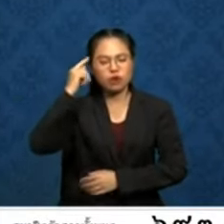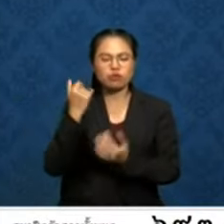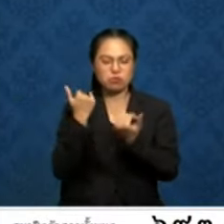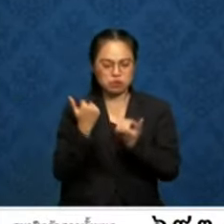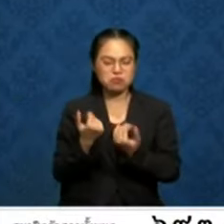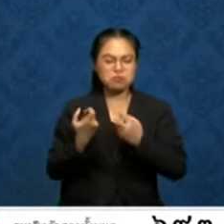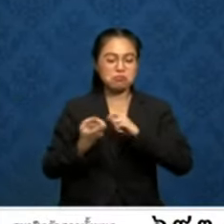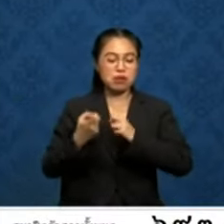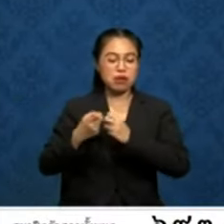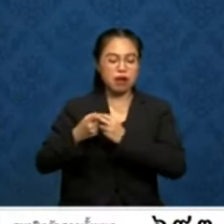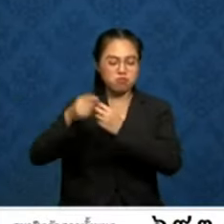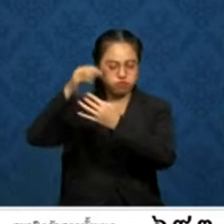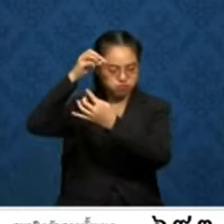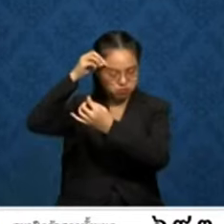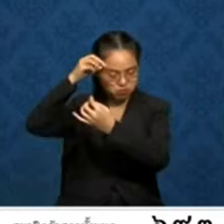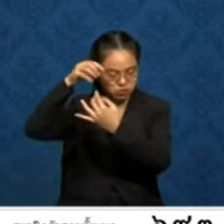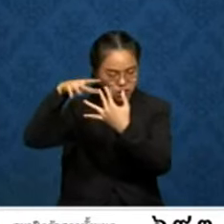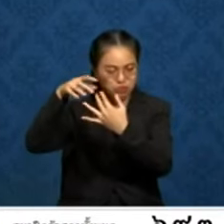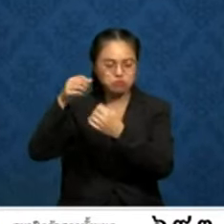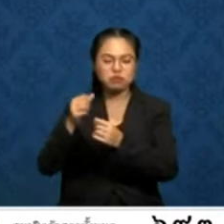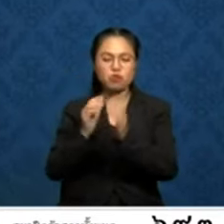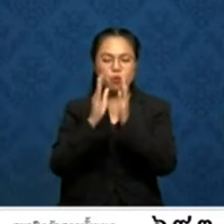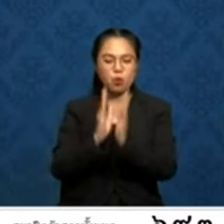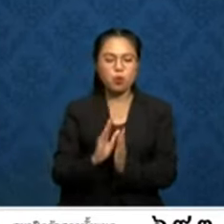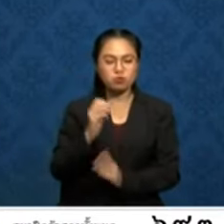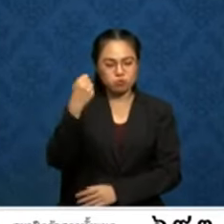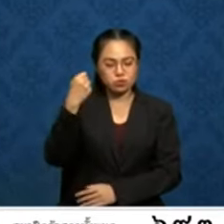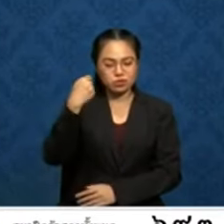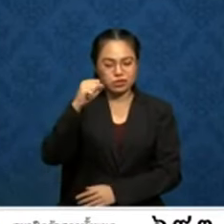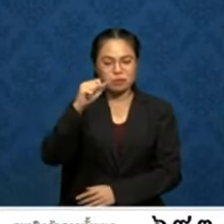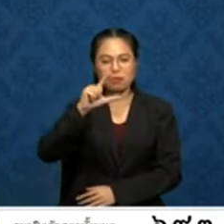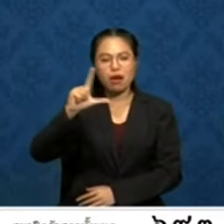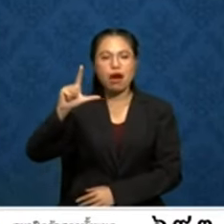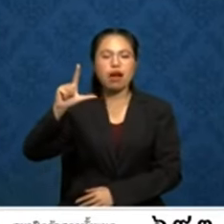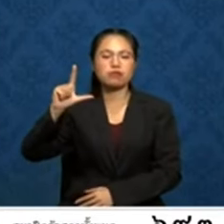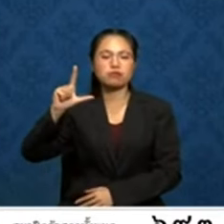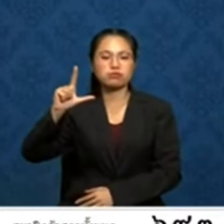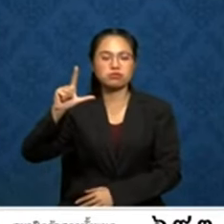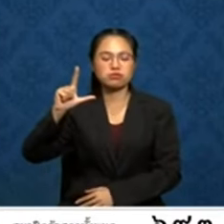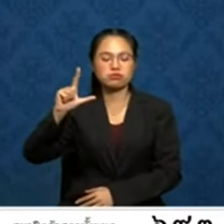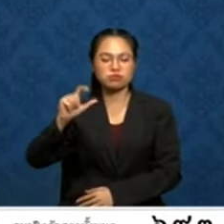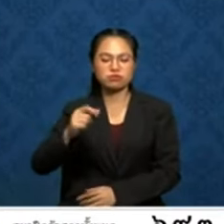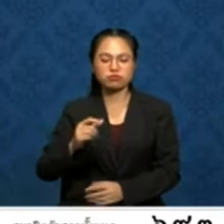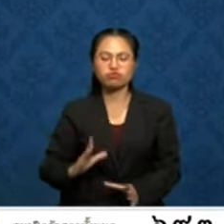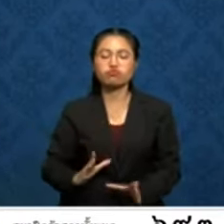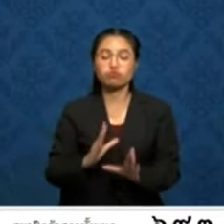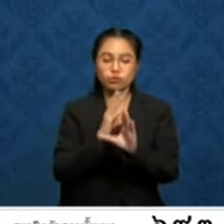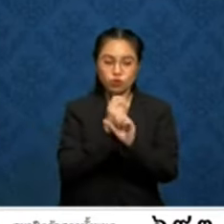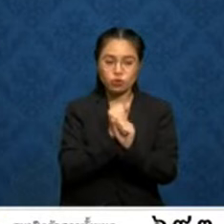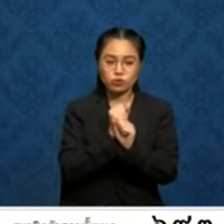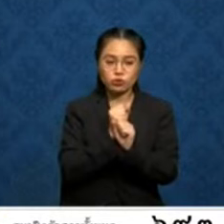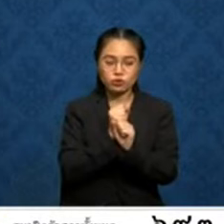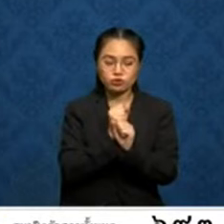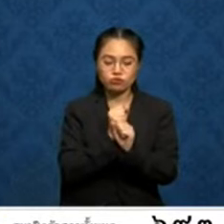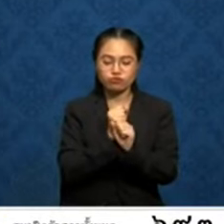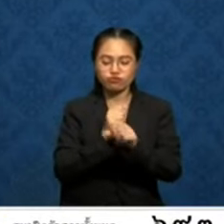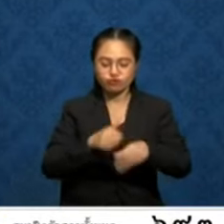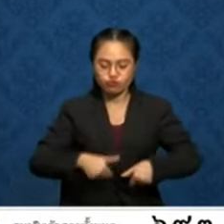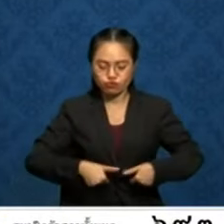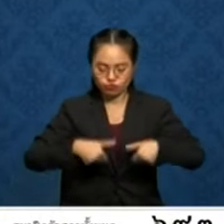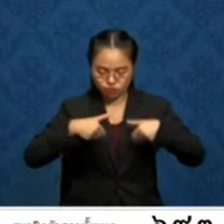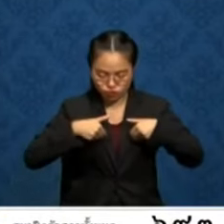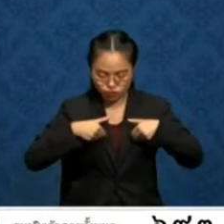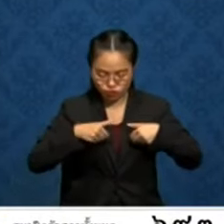ตกว่า10ล้านคนสูงกว่าค่าเฉลี่ยโลกโดยกล่าวสรุปคือคุณภาพของคนไท